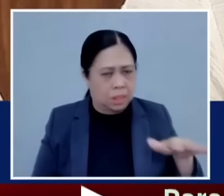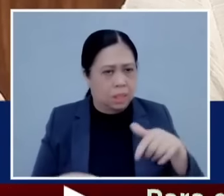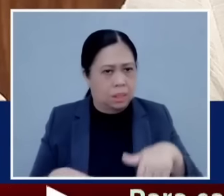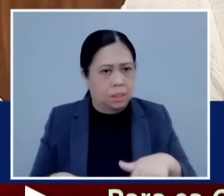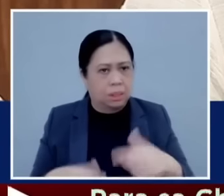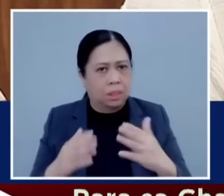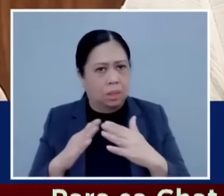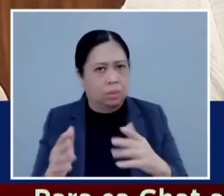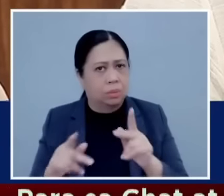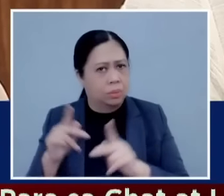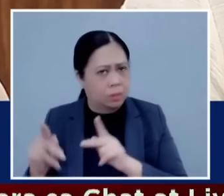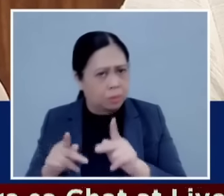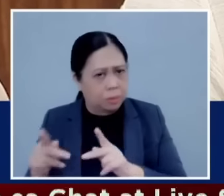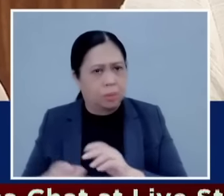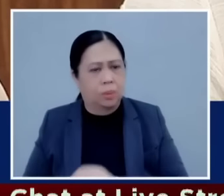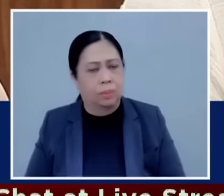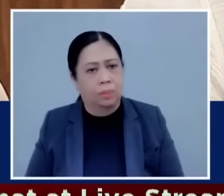the People.